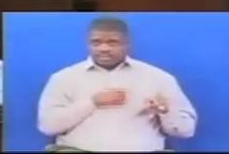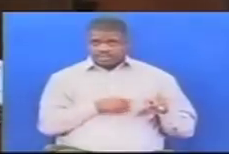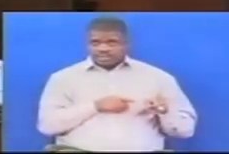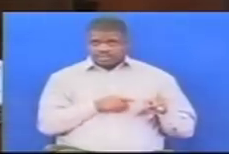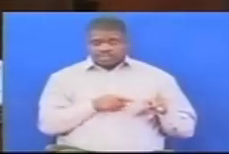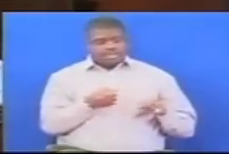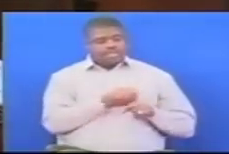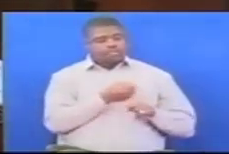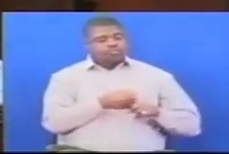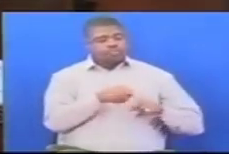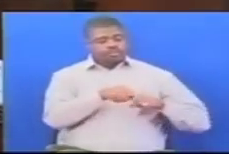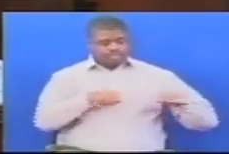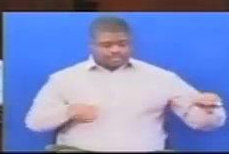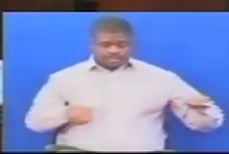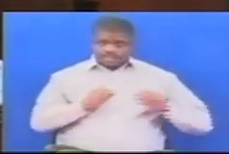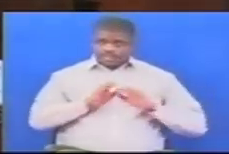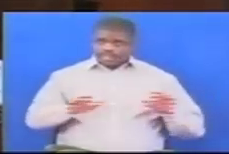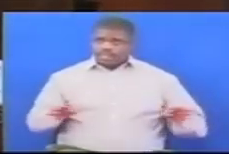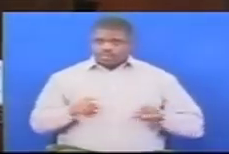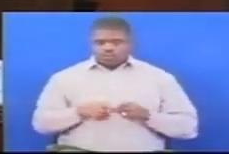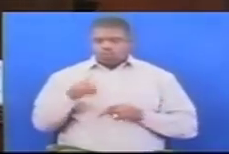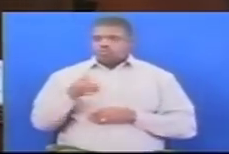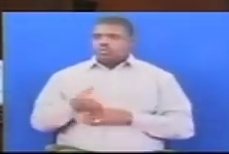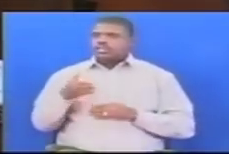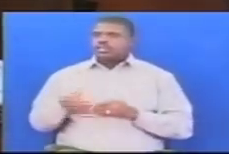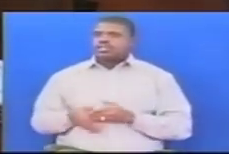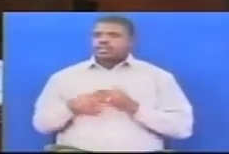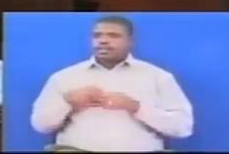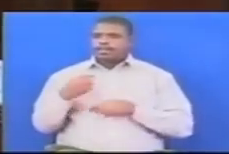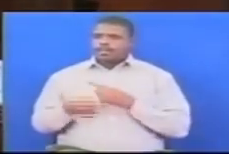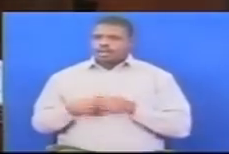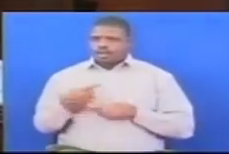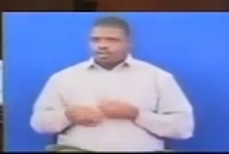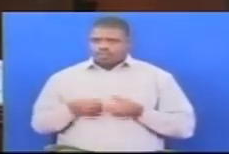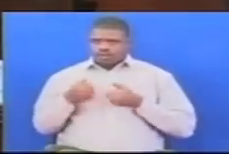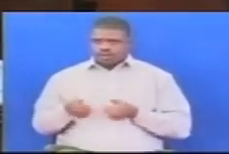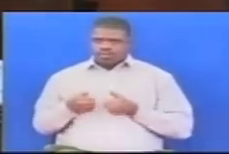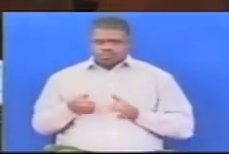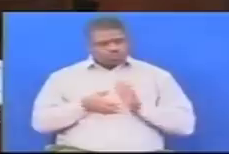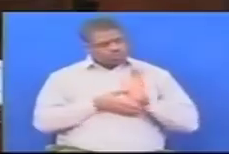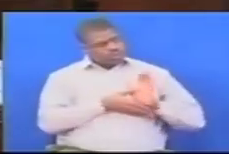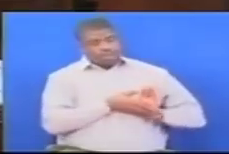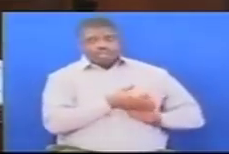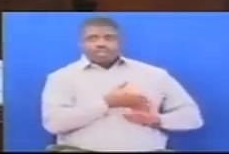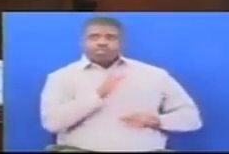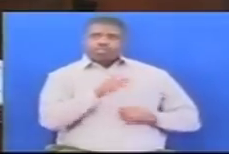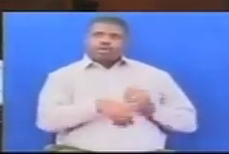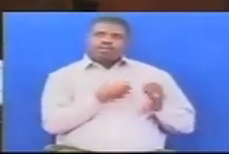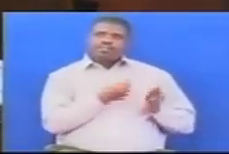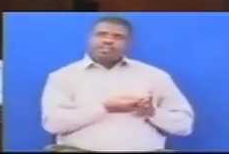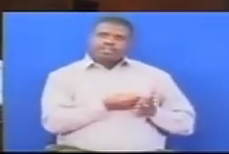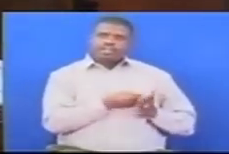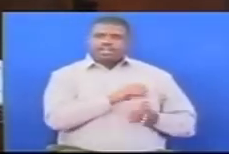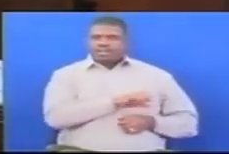kazi ya upimaji tayari, ujenzi wa mradi utatarajiwa kuanza mwaka wa fedha